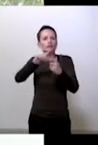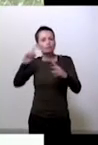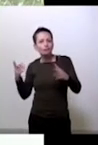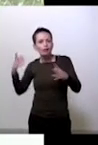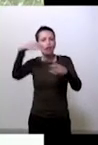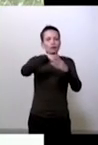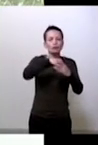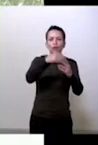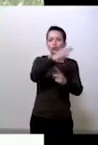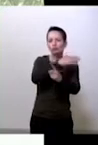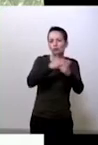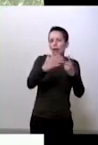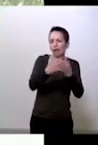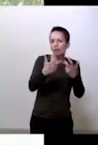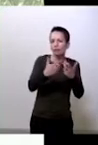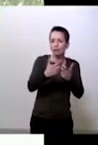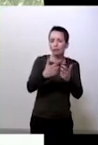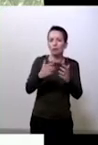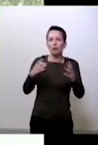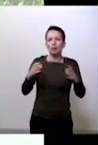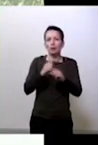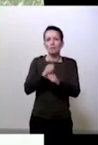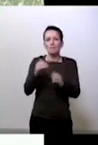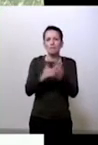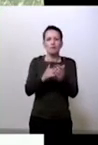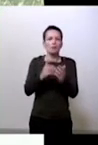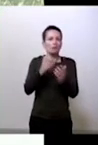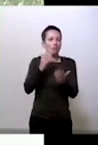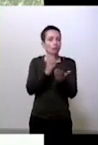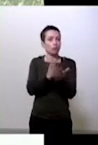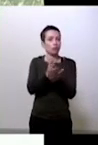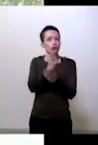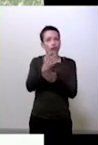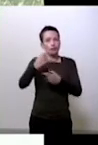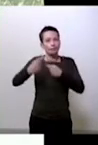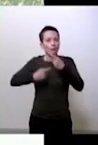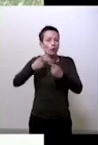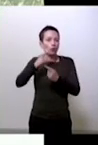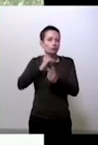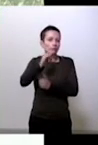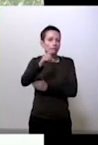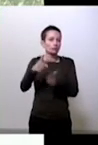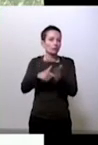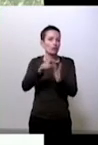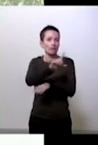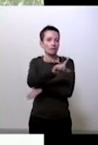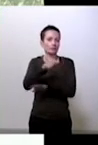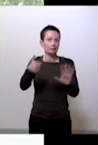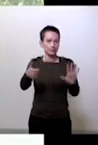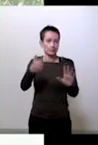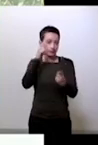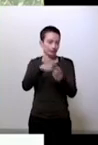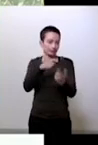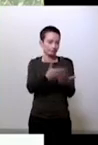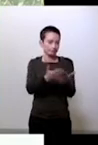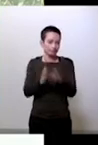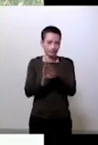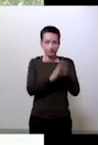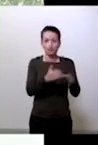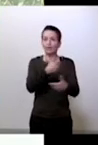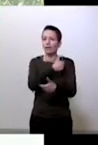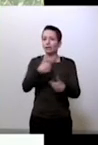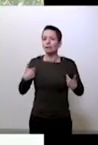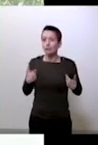particulier. On a 1000 projets à l'étude d'ici 2026 sur ces sujets-là. Et puis, pour